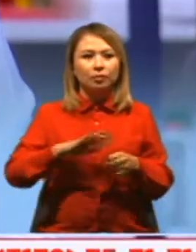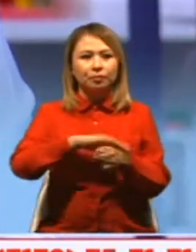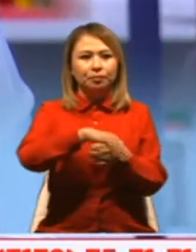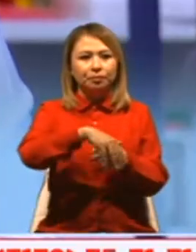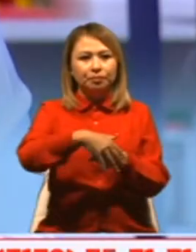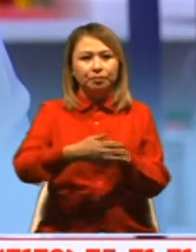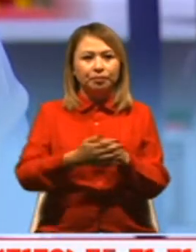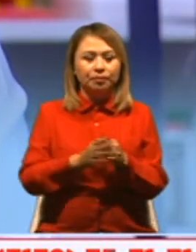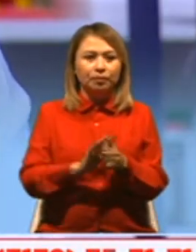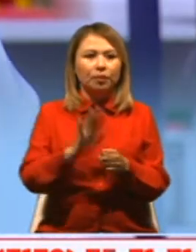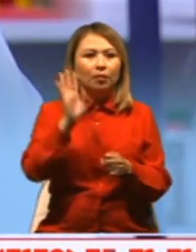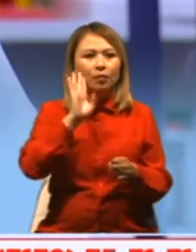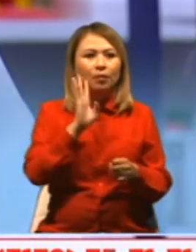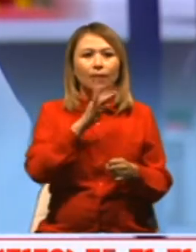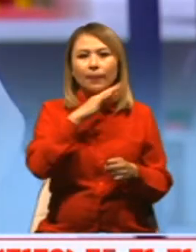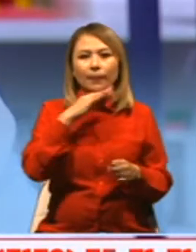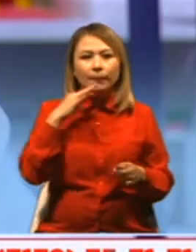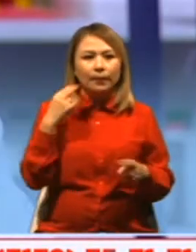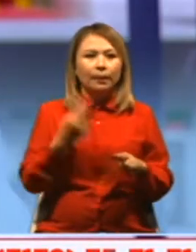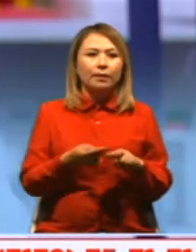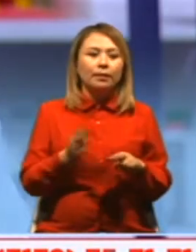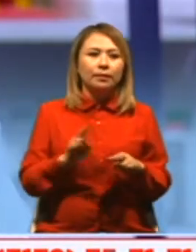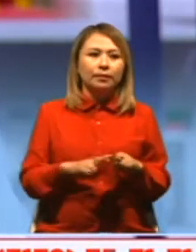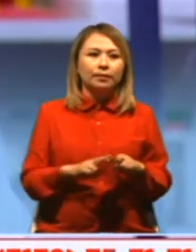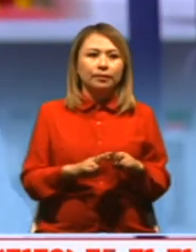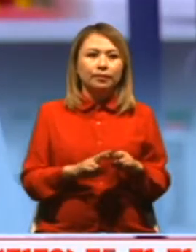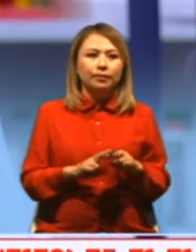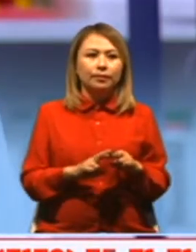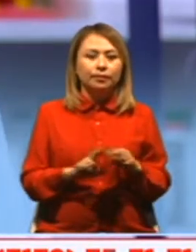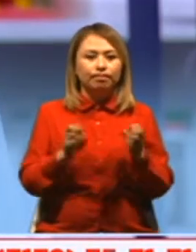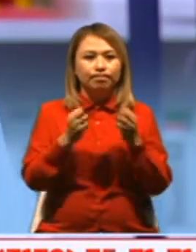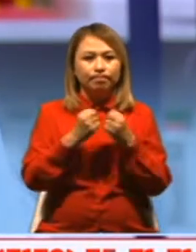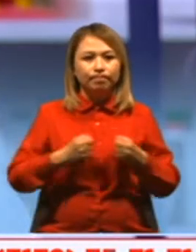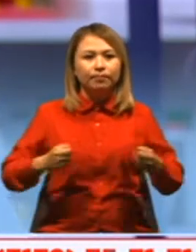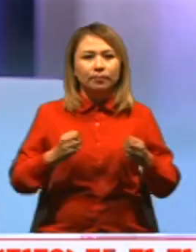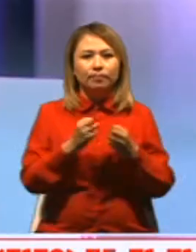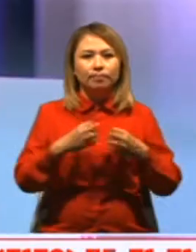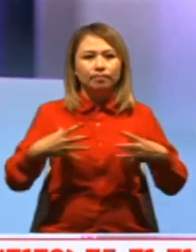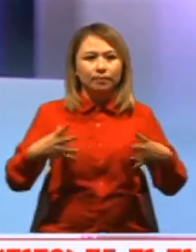қарай, яғни су көбейіп кетеді. Сол кезде адамдарда, яғни ісіктер пайда бола